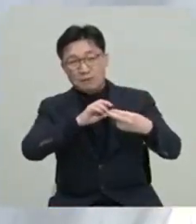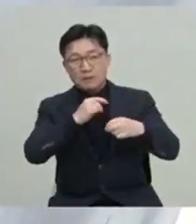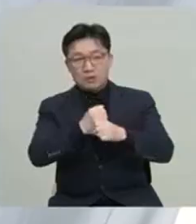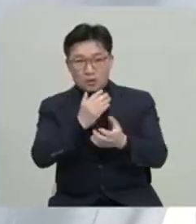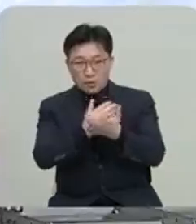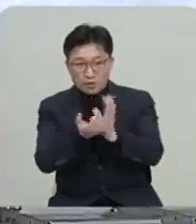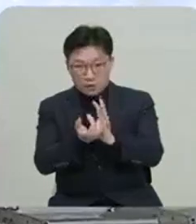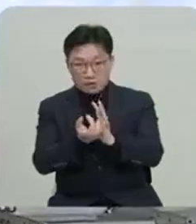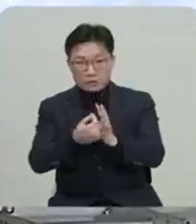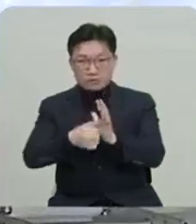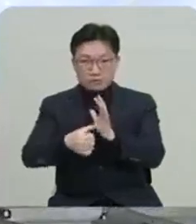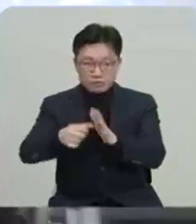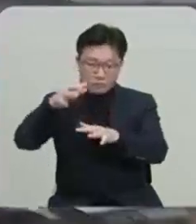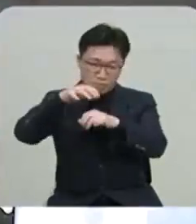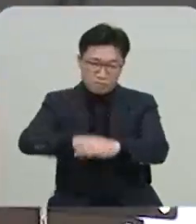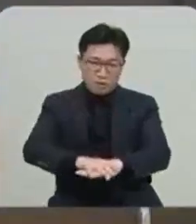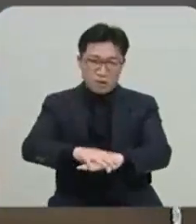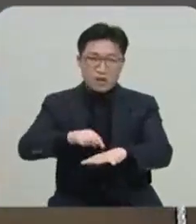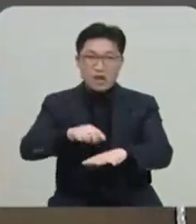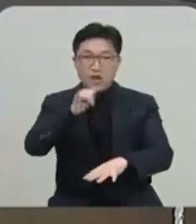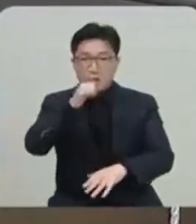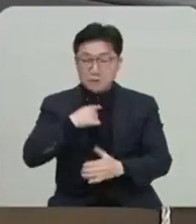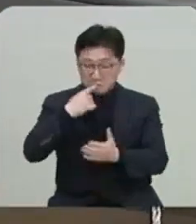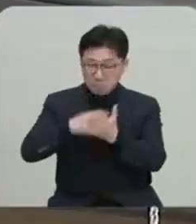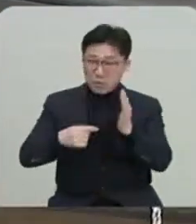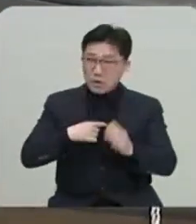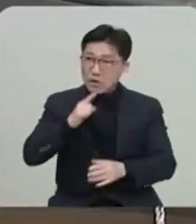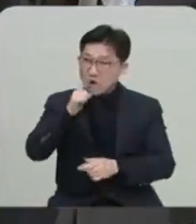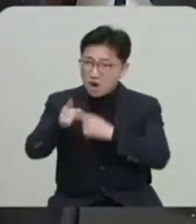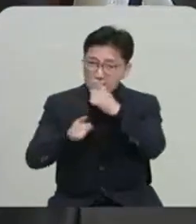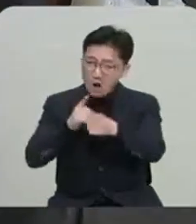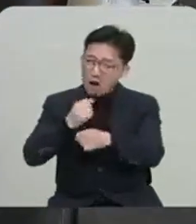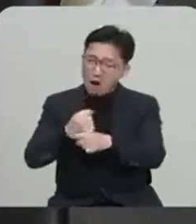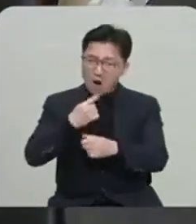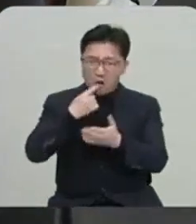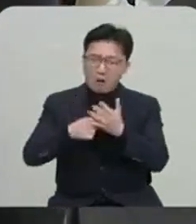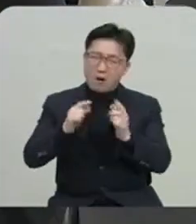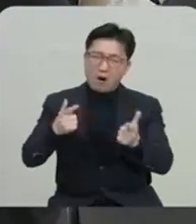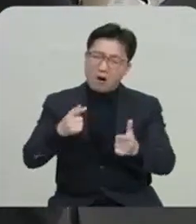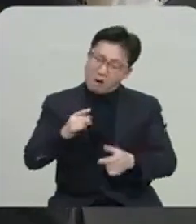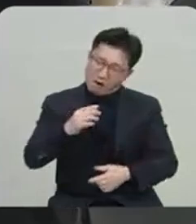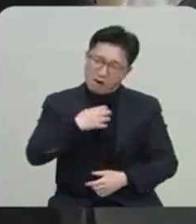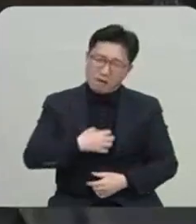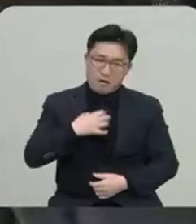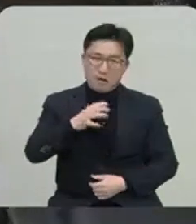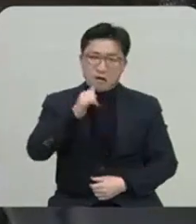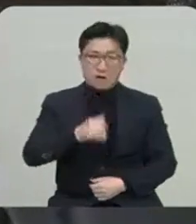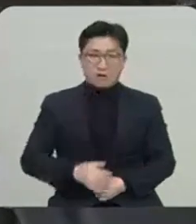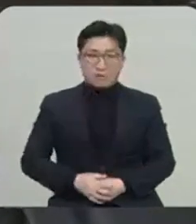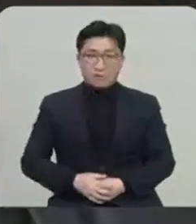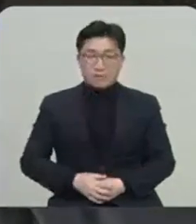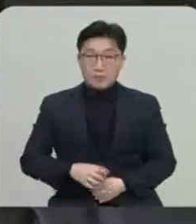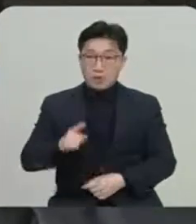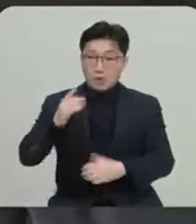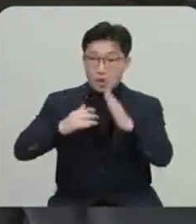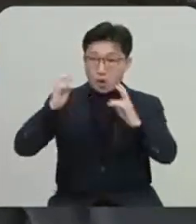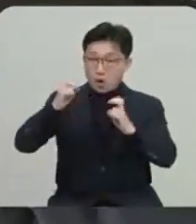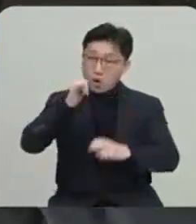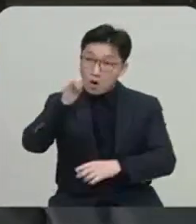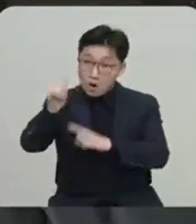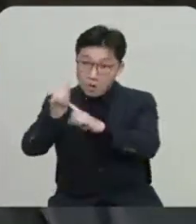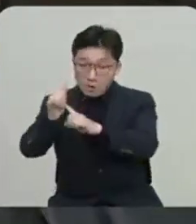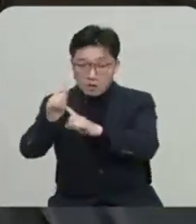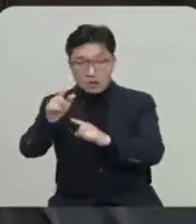장비를 덮쳤습니다 피해 신고조차 쉽지 않아 막막하기만 합니다 공단에서는 시에다